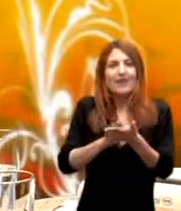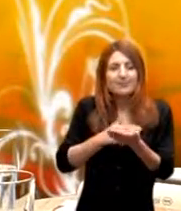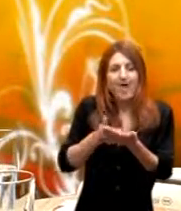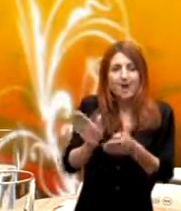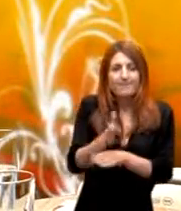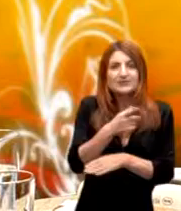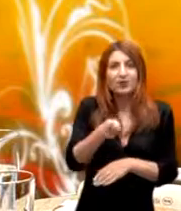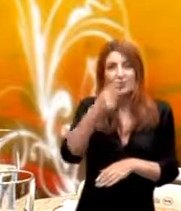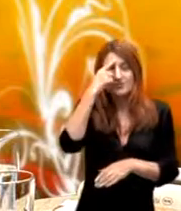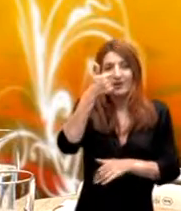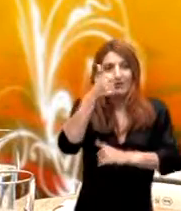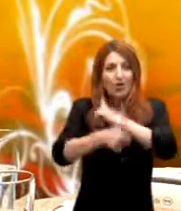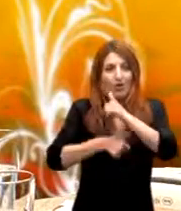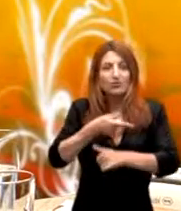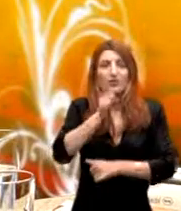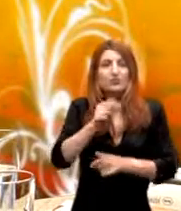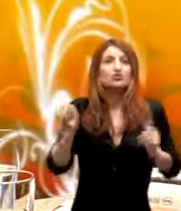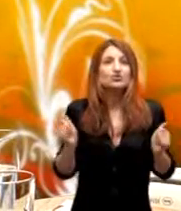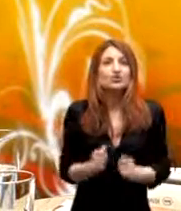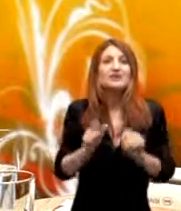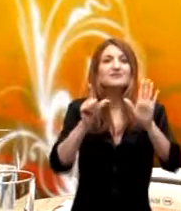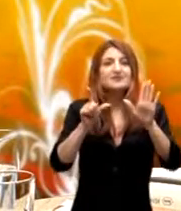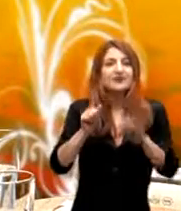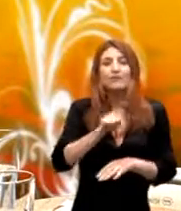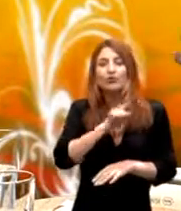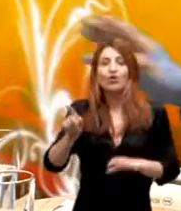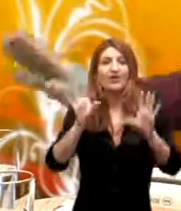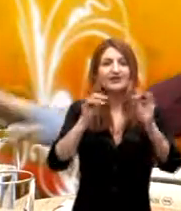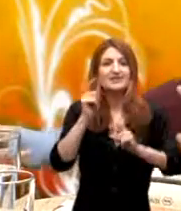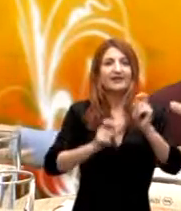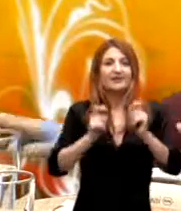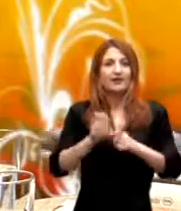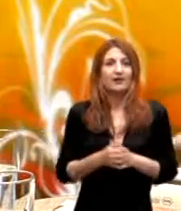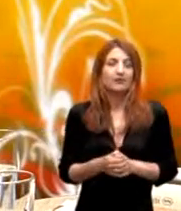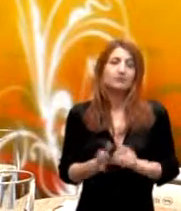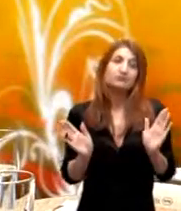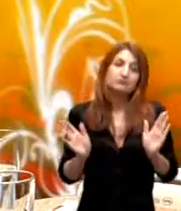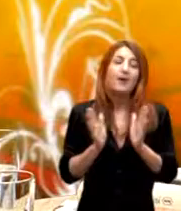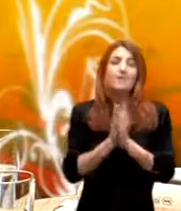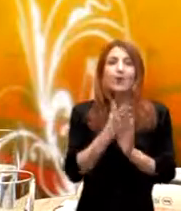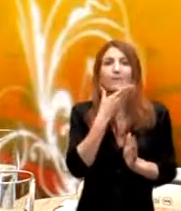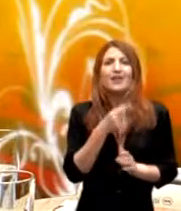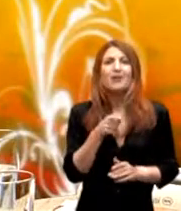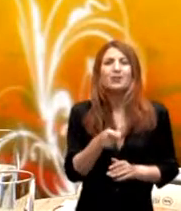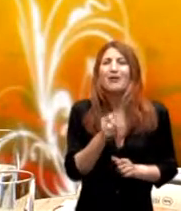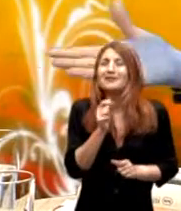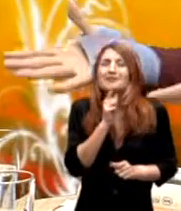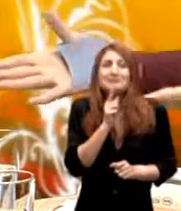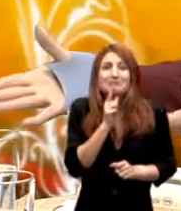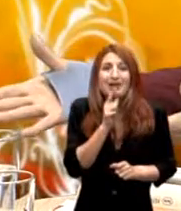ti godišnje smršaviti između 7 do 10 kila. Molim lijepo, to je toliko